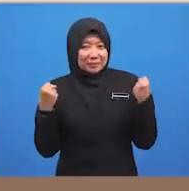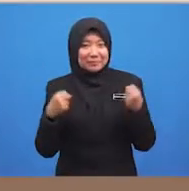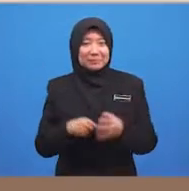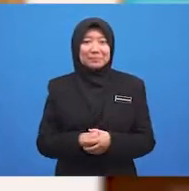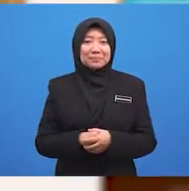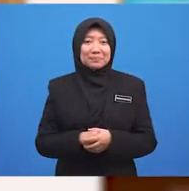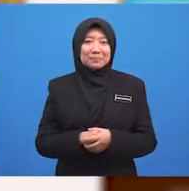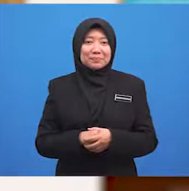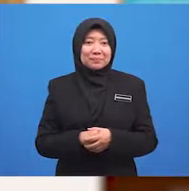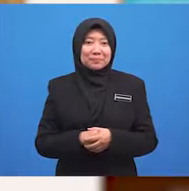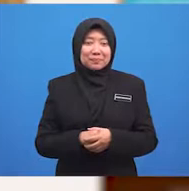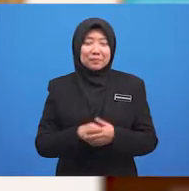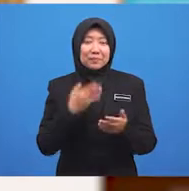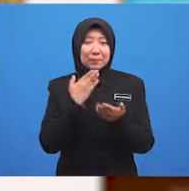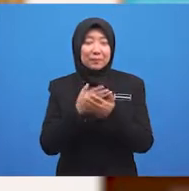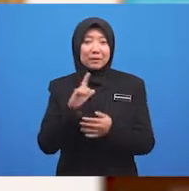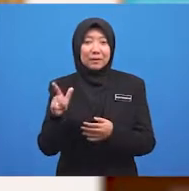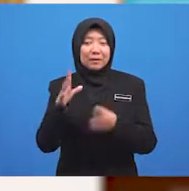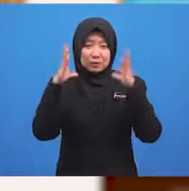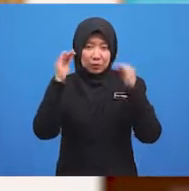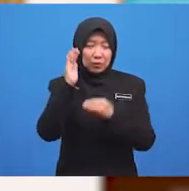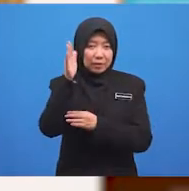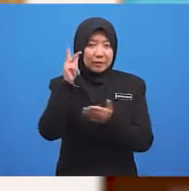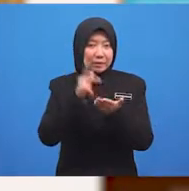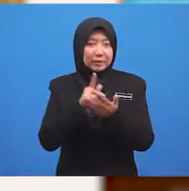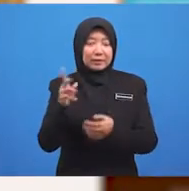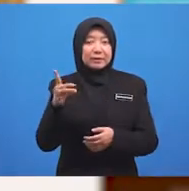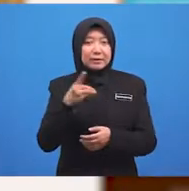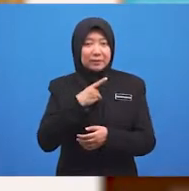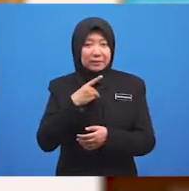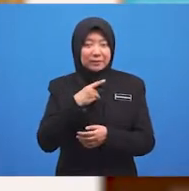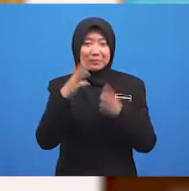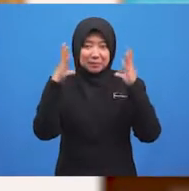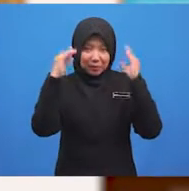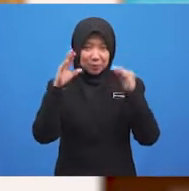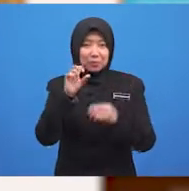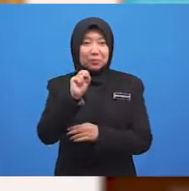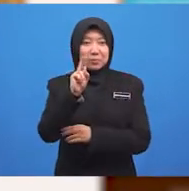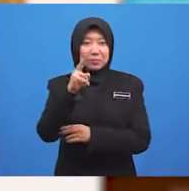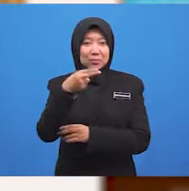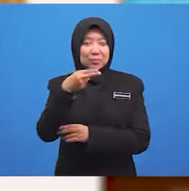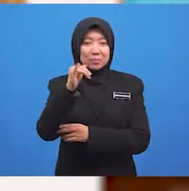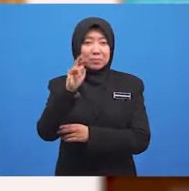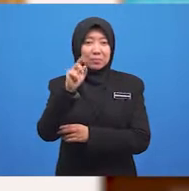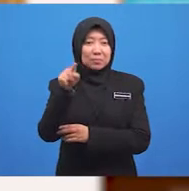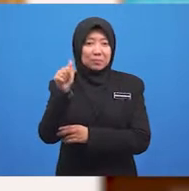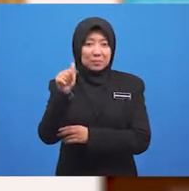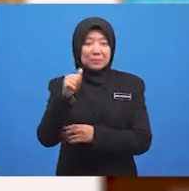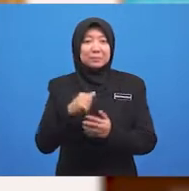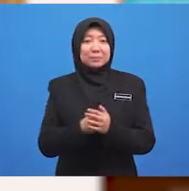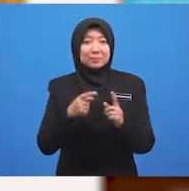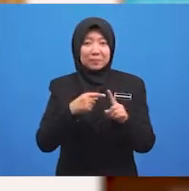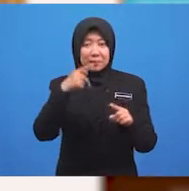sihat. Baiklah, cikgu akan memperkenalkan diri cikgu. Nama cikgu Suhainiza binti Muhammad